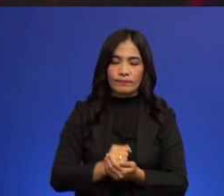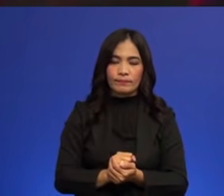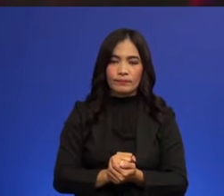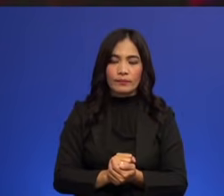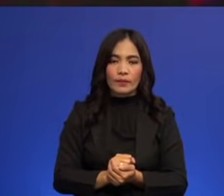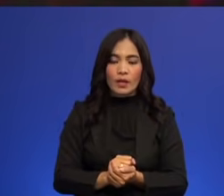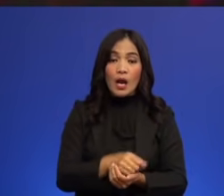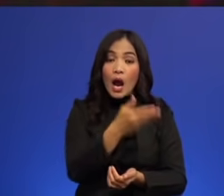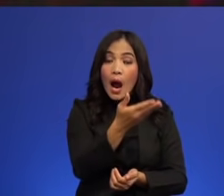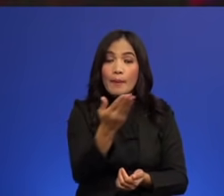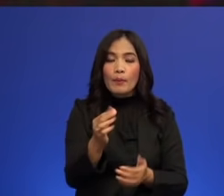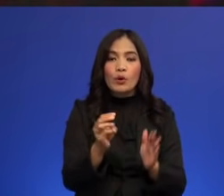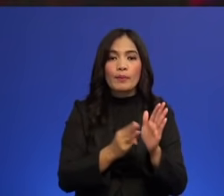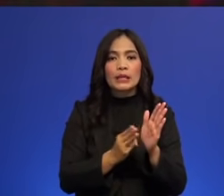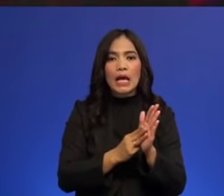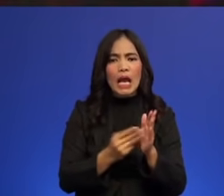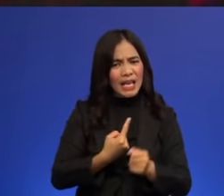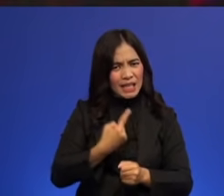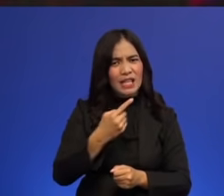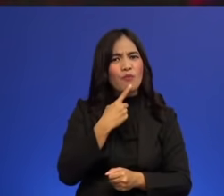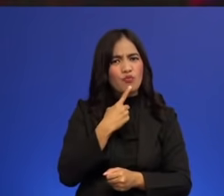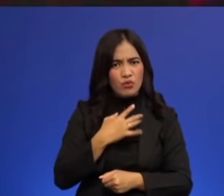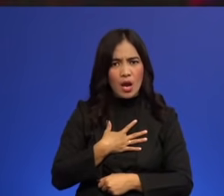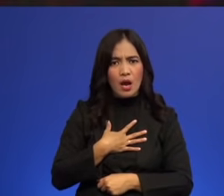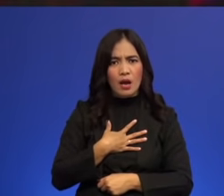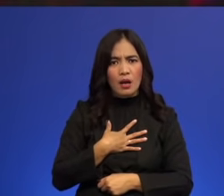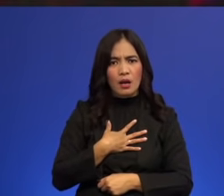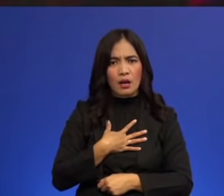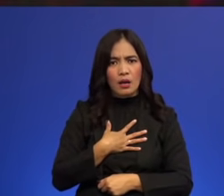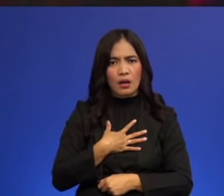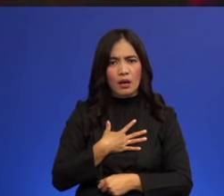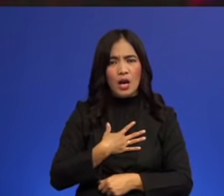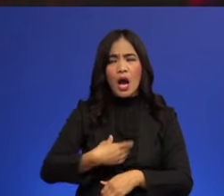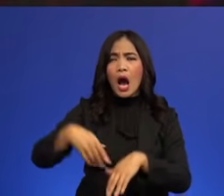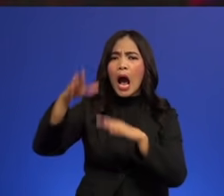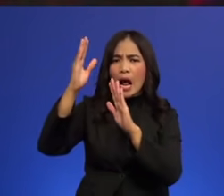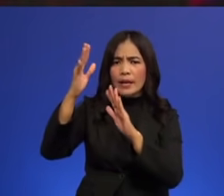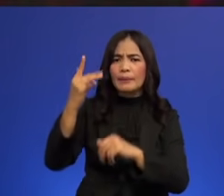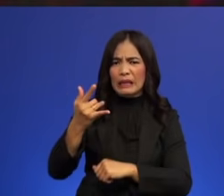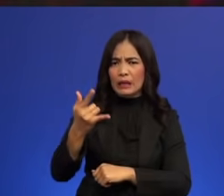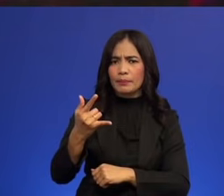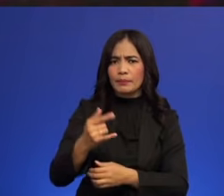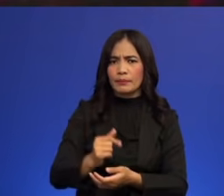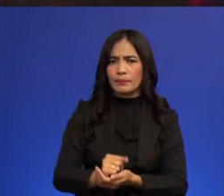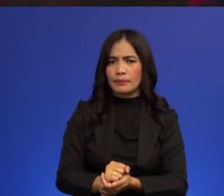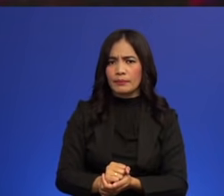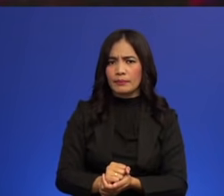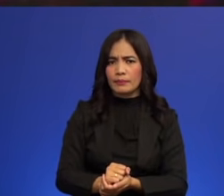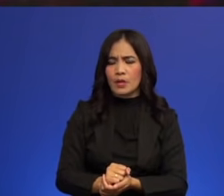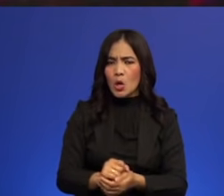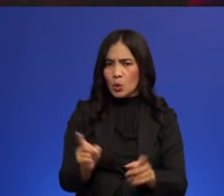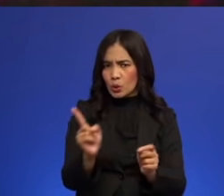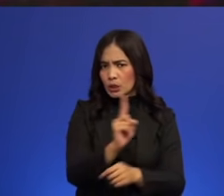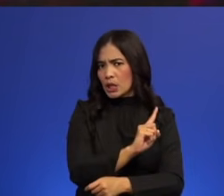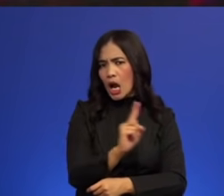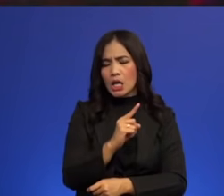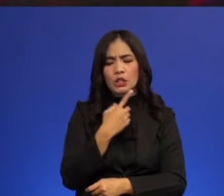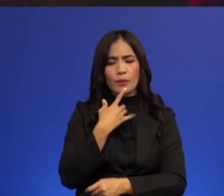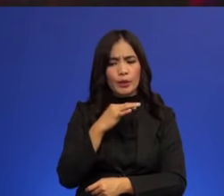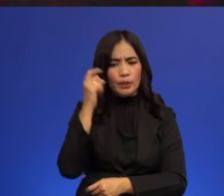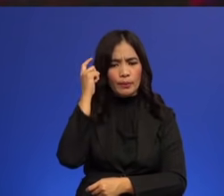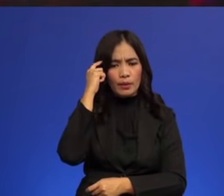Jadi apapun masalah yang kita hadapi, hadapi saja. Jangan